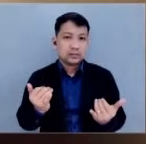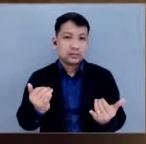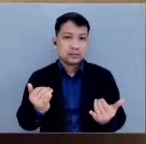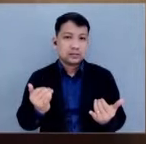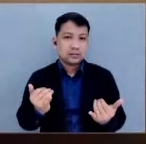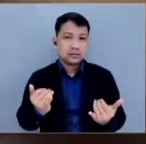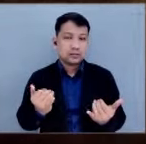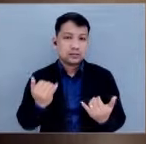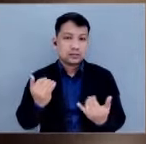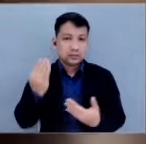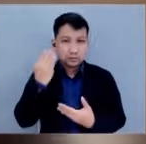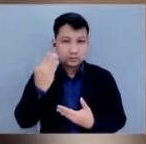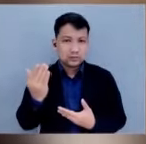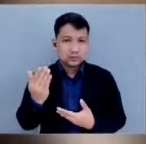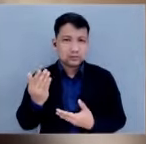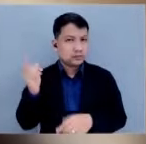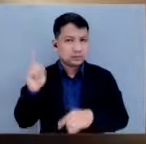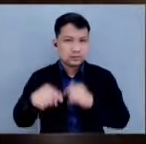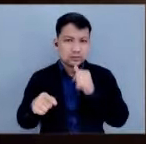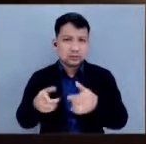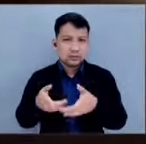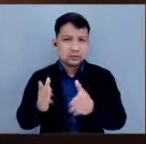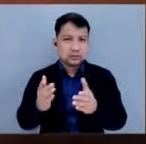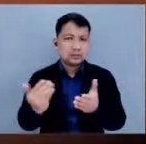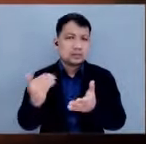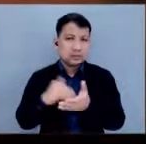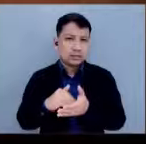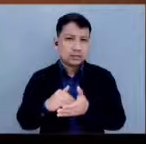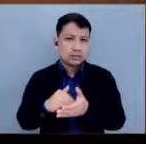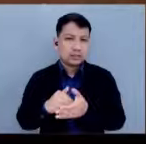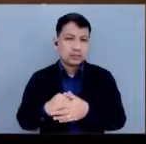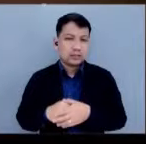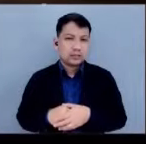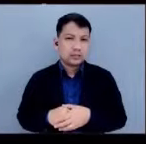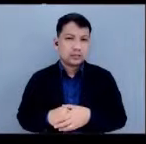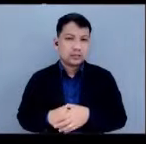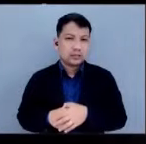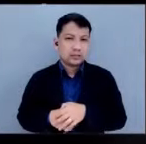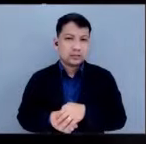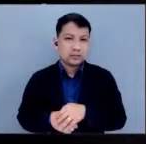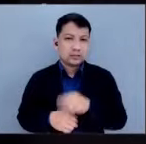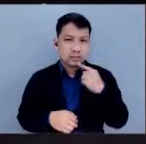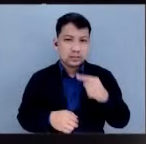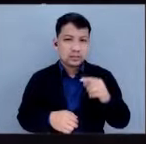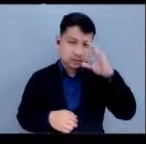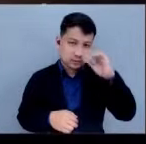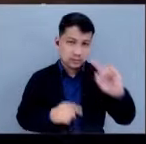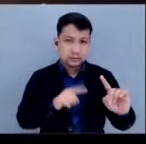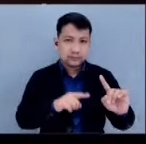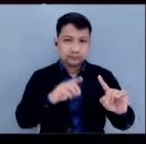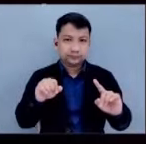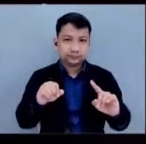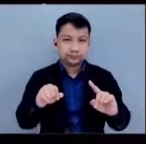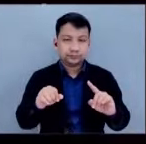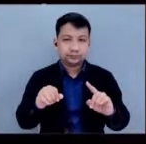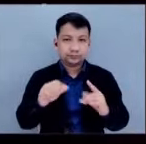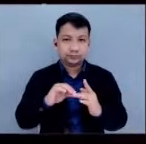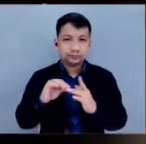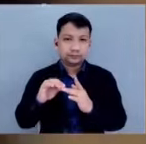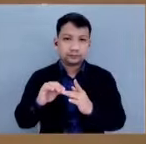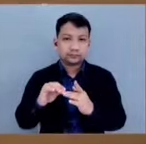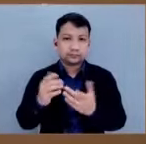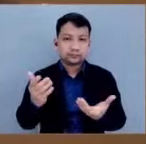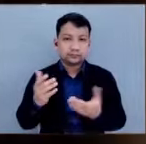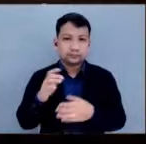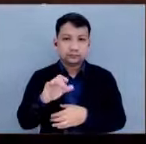Pagkiganyo ako ngayon, from now on, di na namin ulit. Di na nila ulit. Nakikipagtalo ang lalaking ito sa mga tauhan ng Special Action and Intelligence